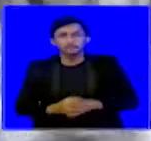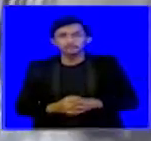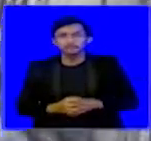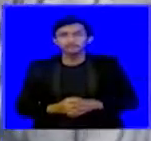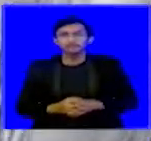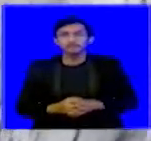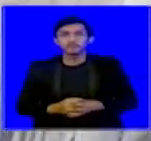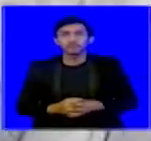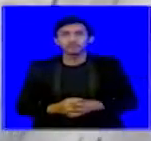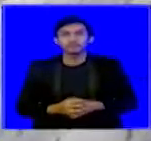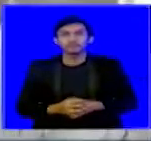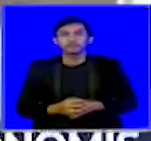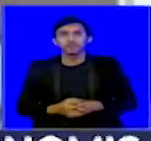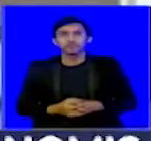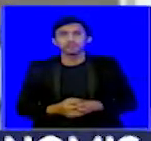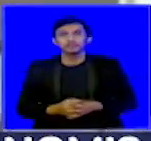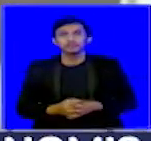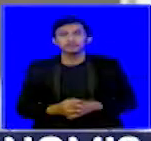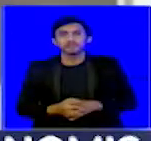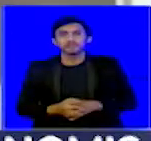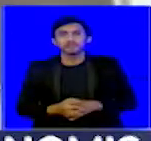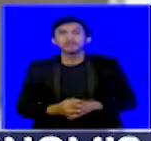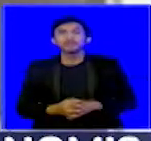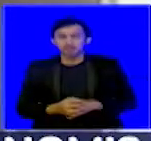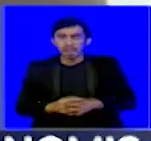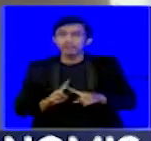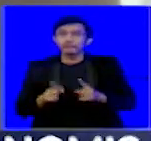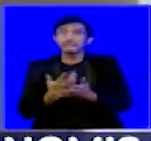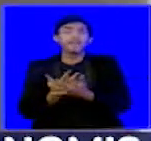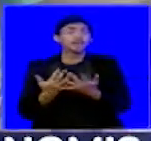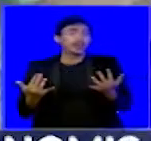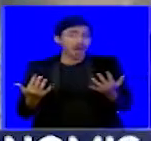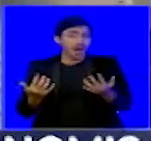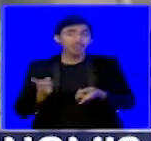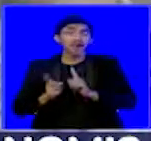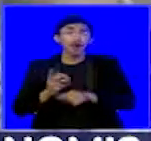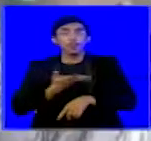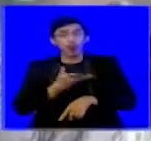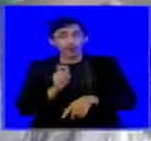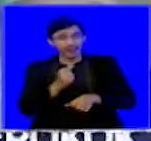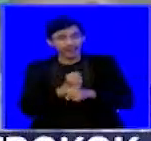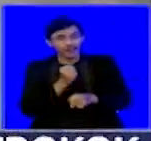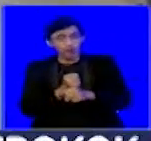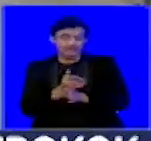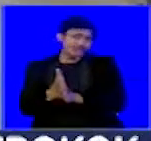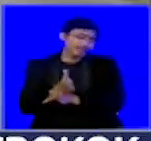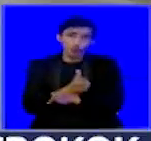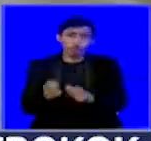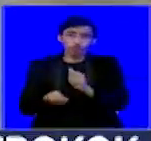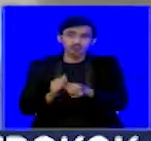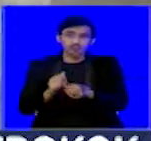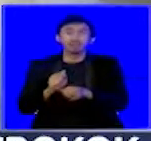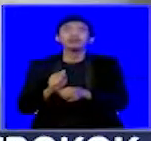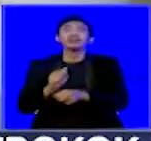yang akan menjalani tes COVID-19 menggunakan Genos, maksimal 30 menit sebelum menjalani tes, tidak boleh makan dan minum selain air putih, serta